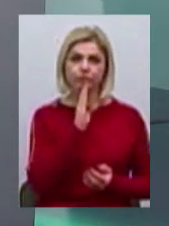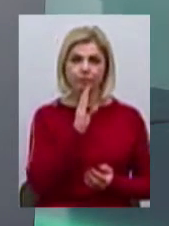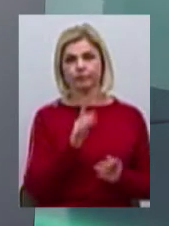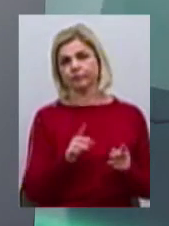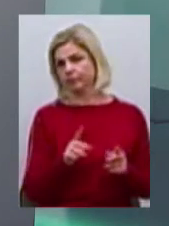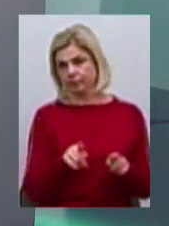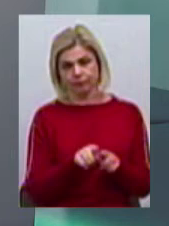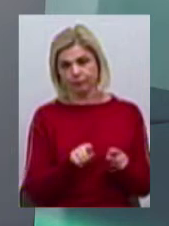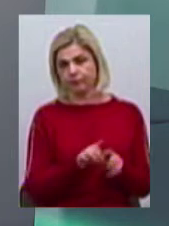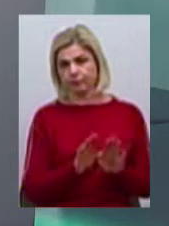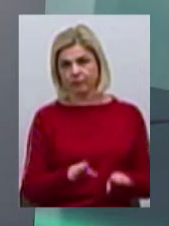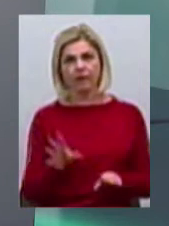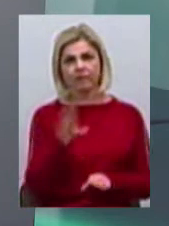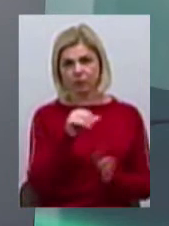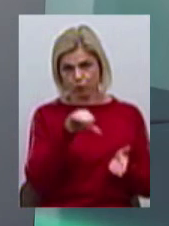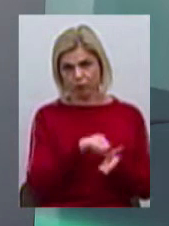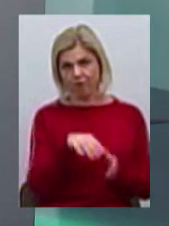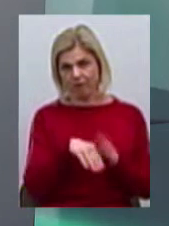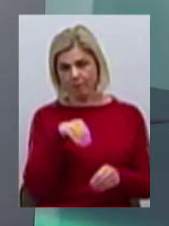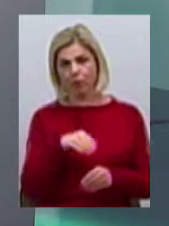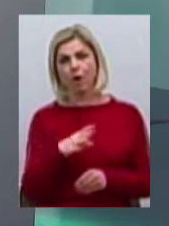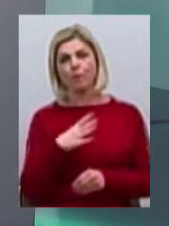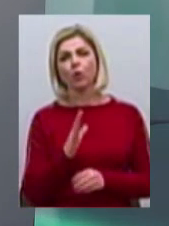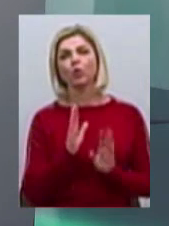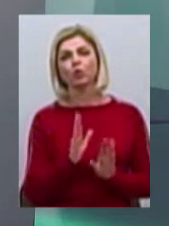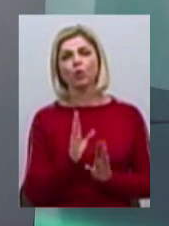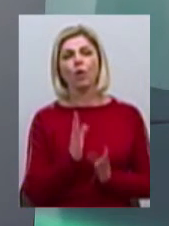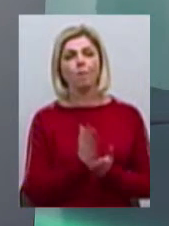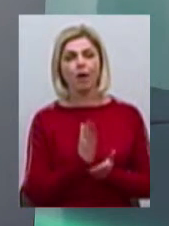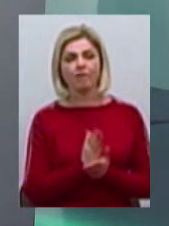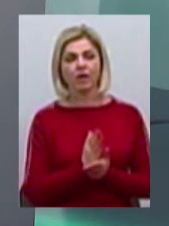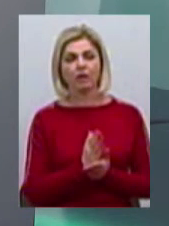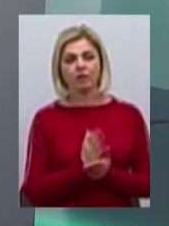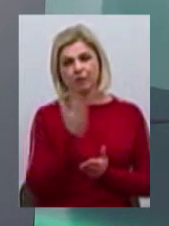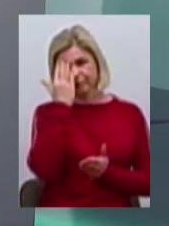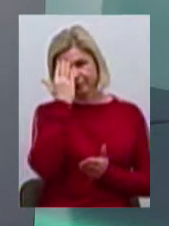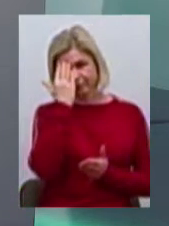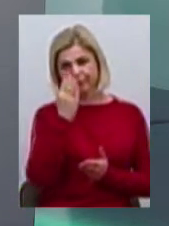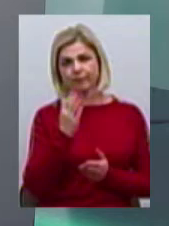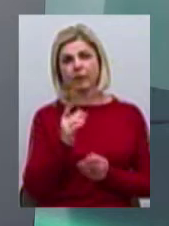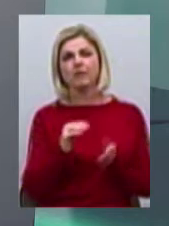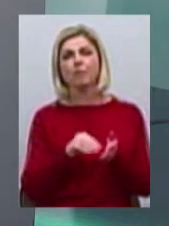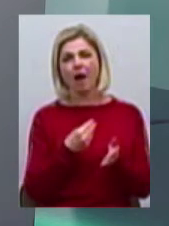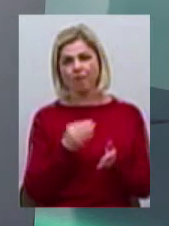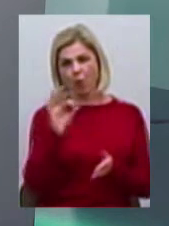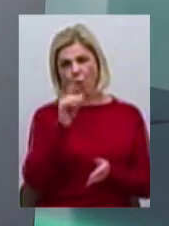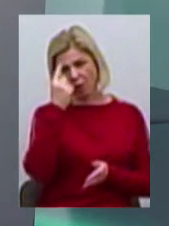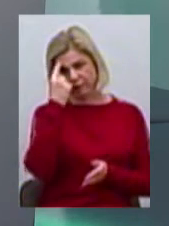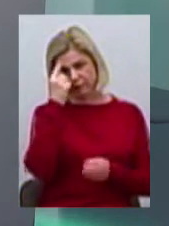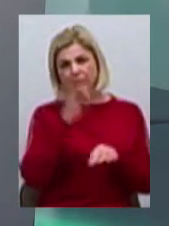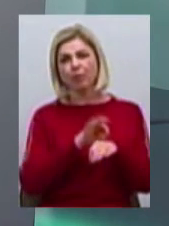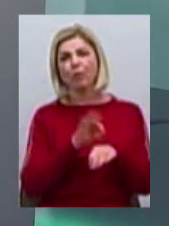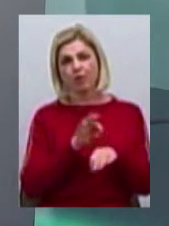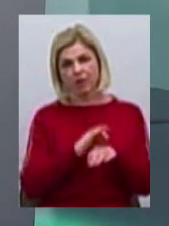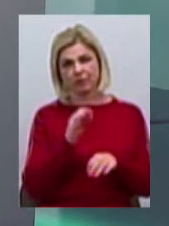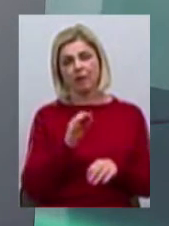Так? Ну, там були тільки ті, хто мав якісь розумові, ну, довідку мав там з лікарні про